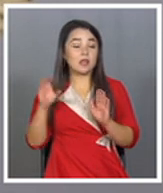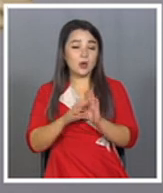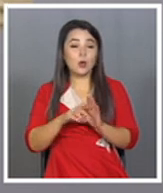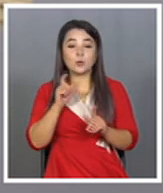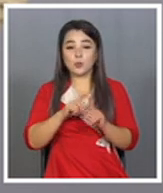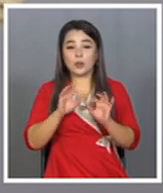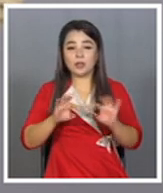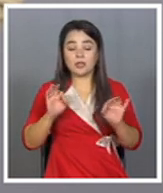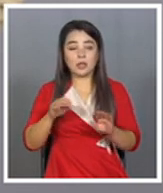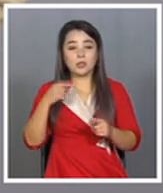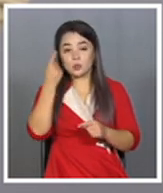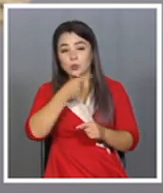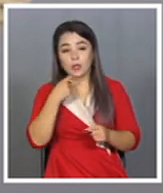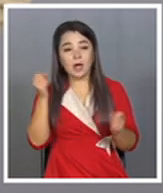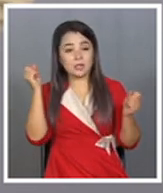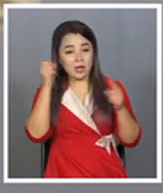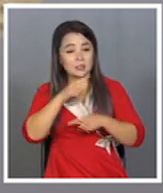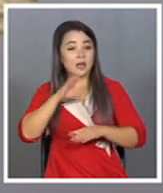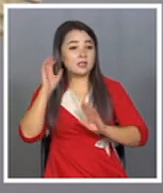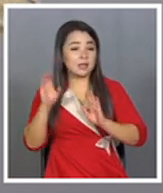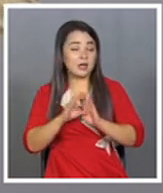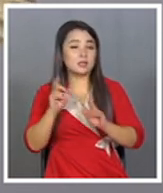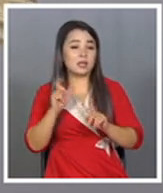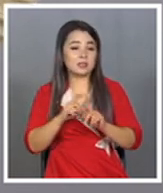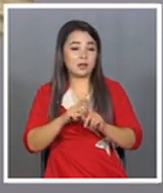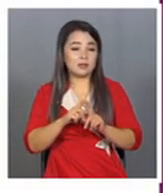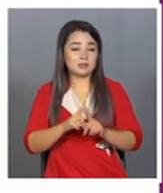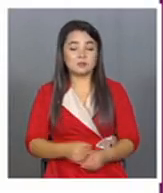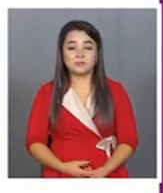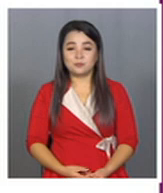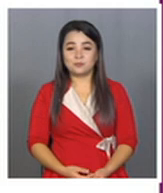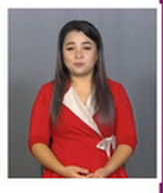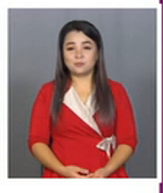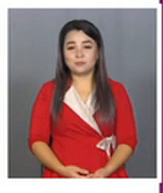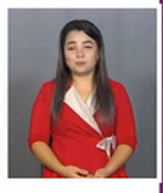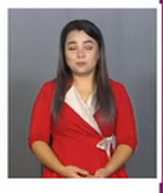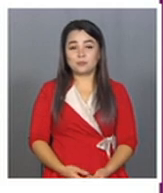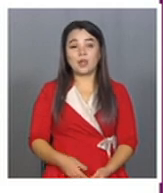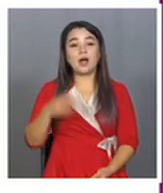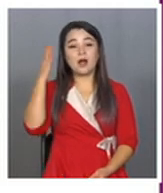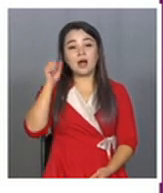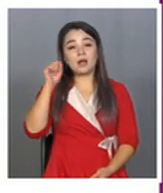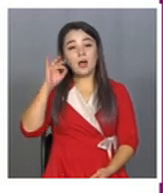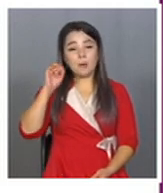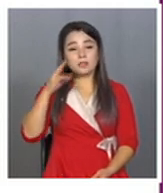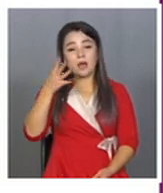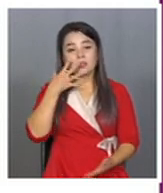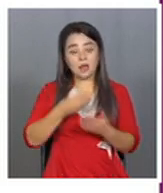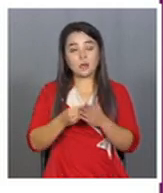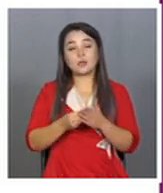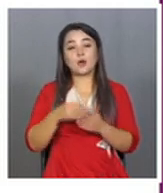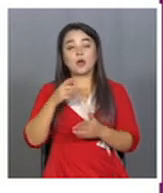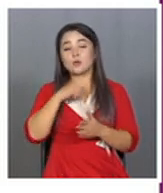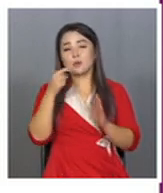түрін анықтайсыз. Ендеше мәтінді мұқият тыңдайық. Арманның әжесіне қоятын сұрақтары